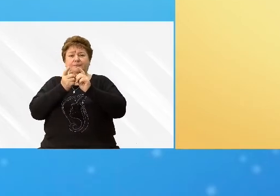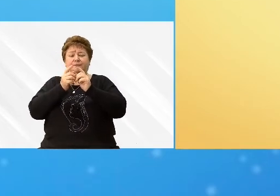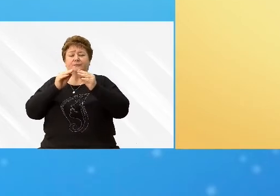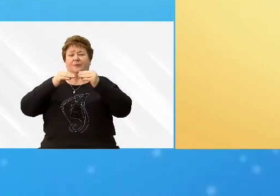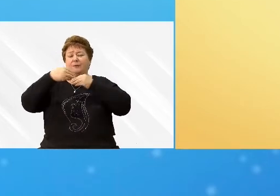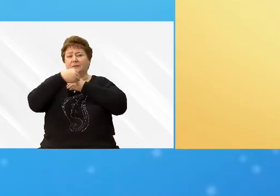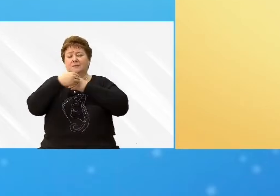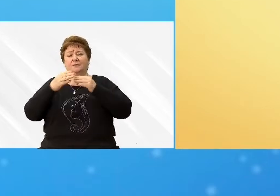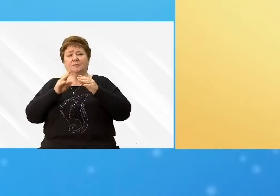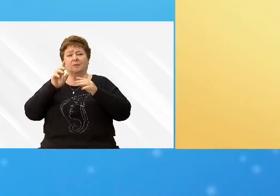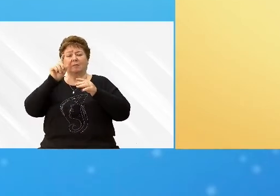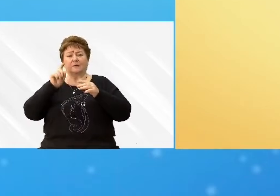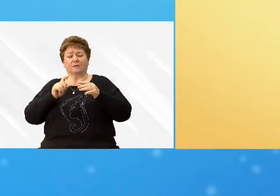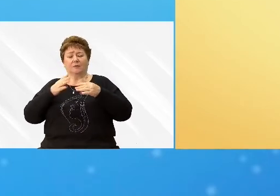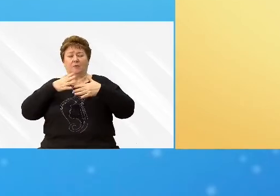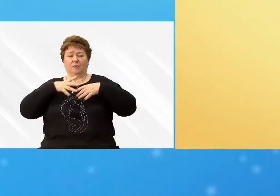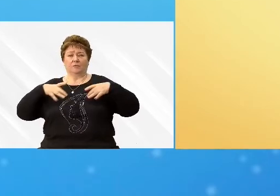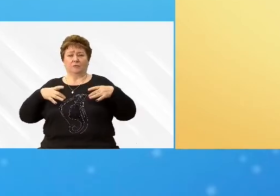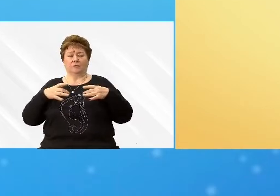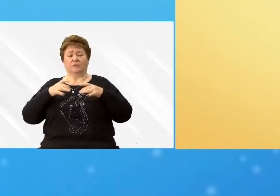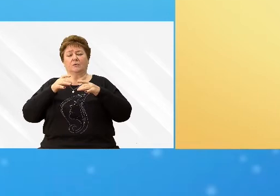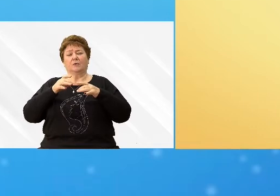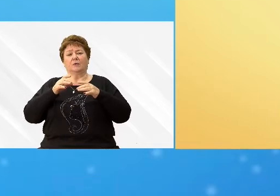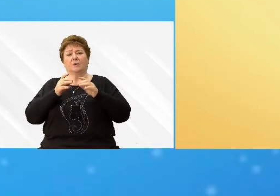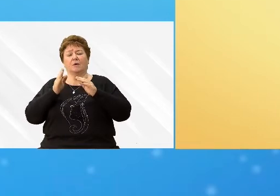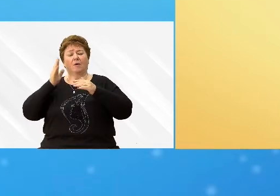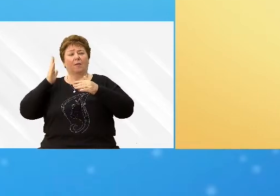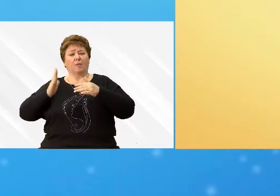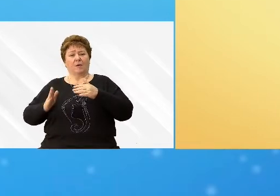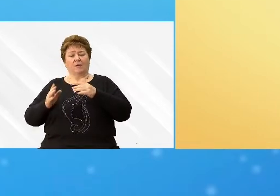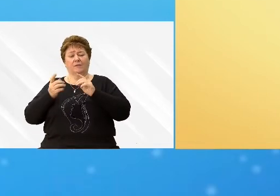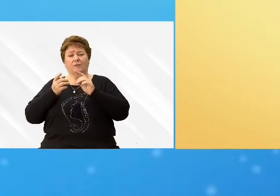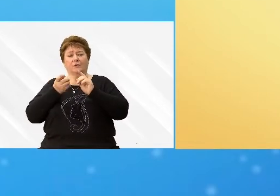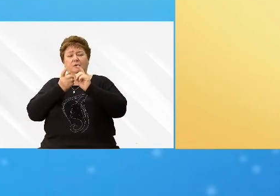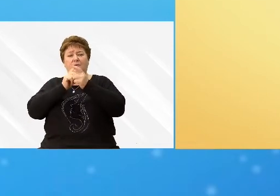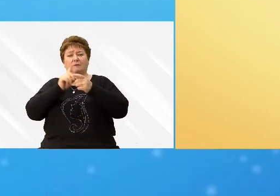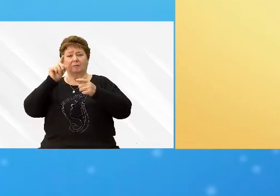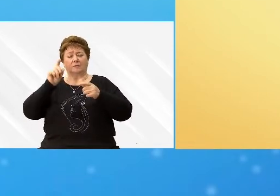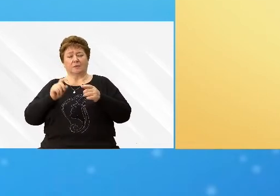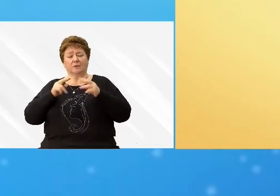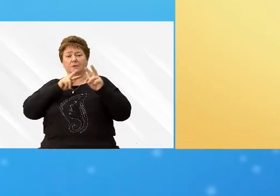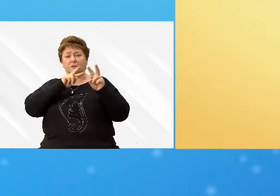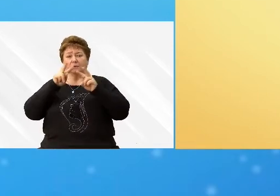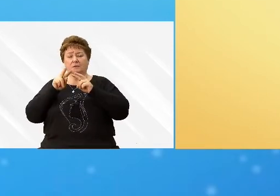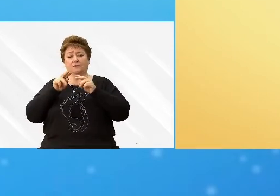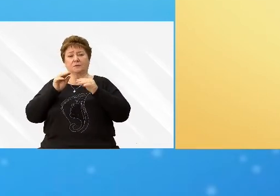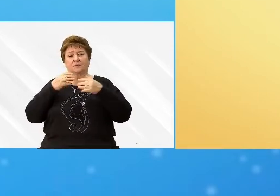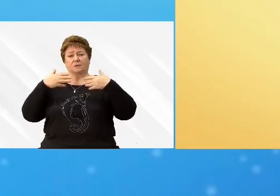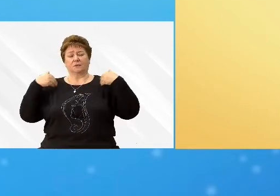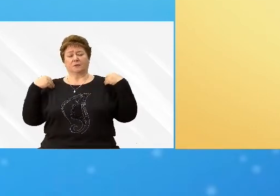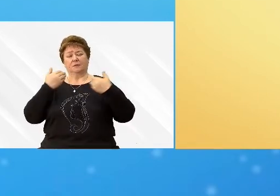поясничной области боковое искривление позвоночника следить за осанкой